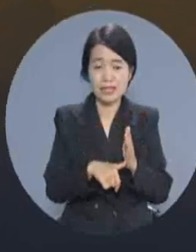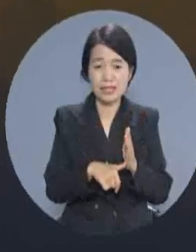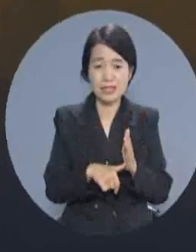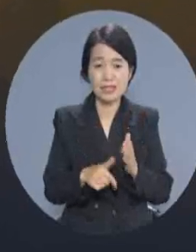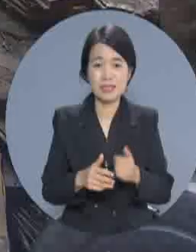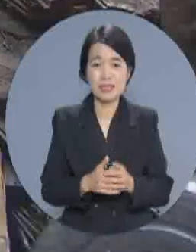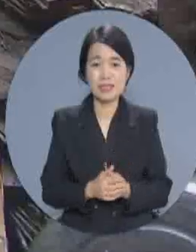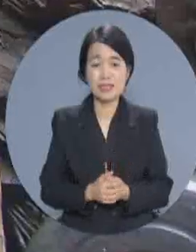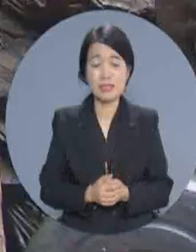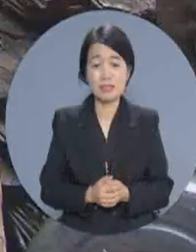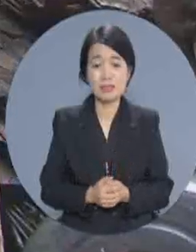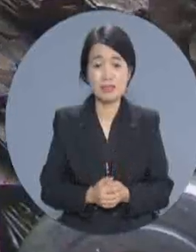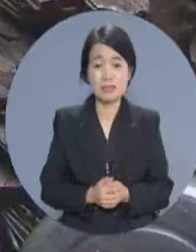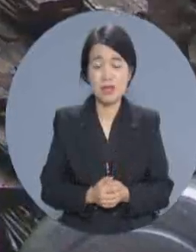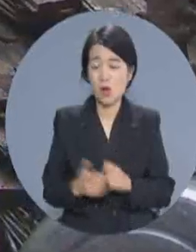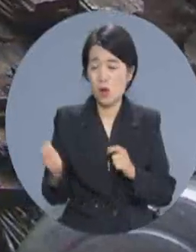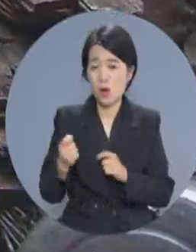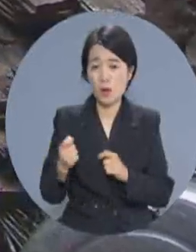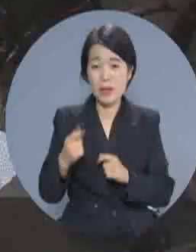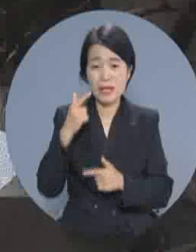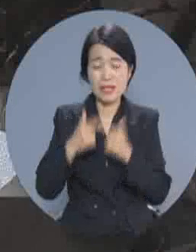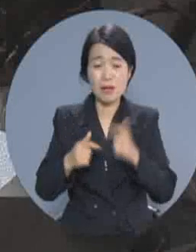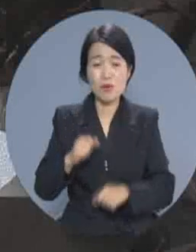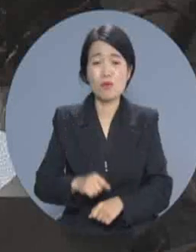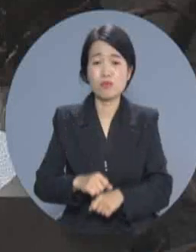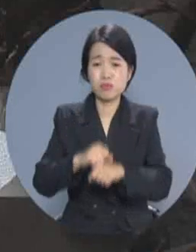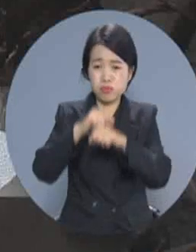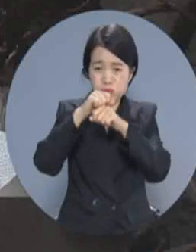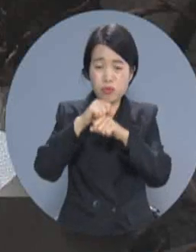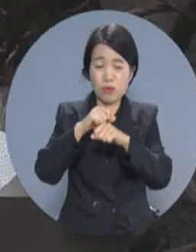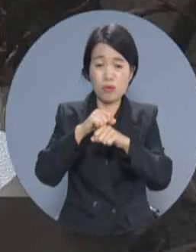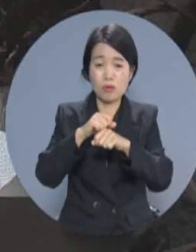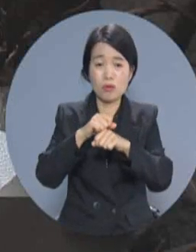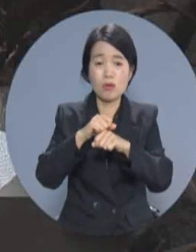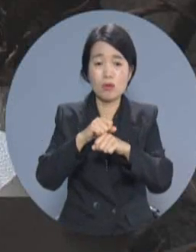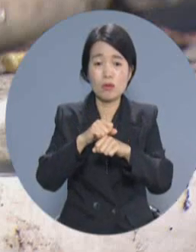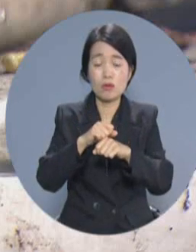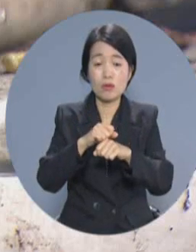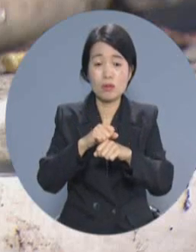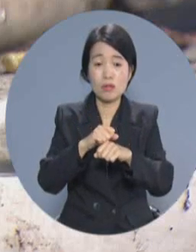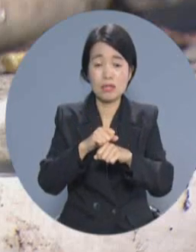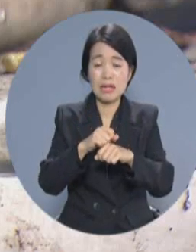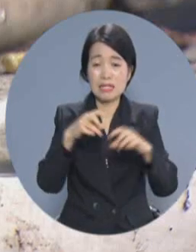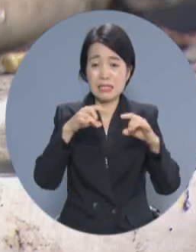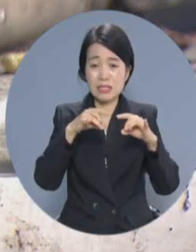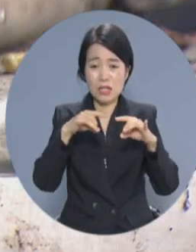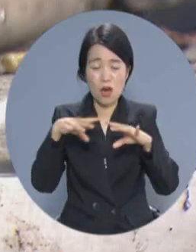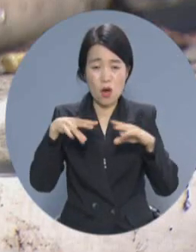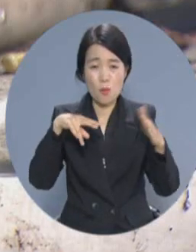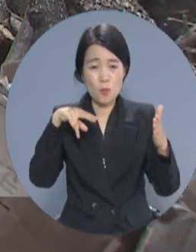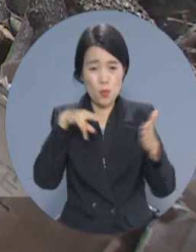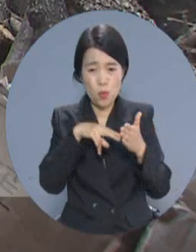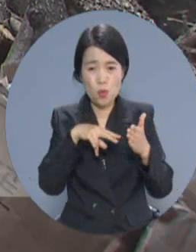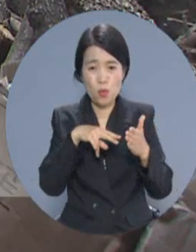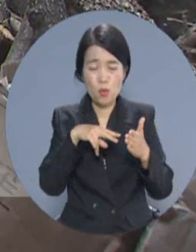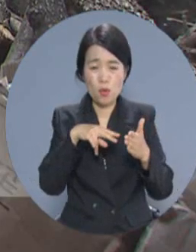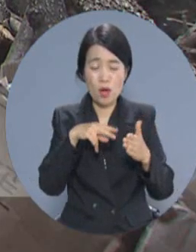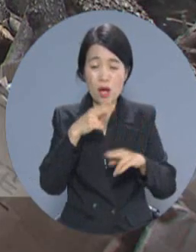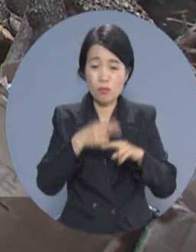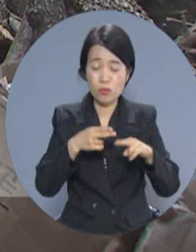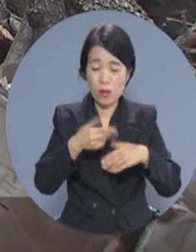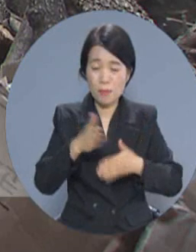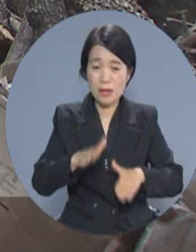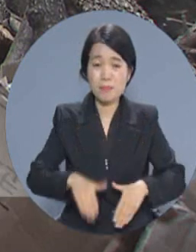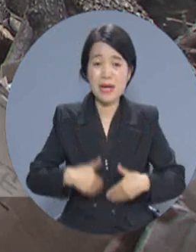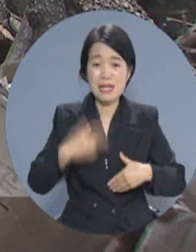된게 잘나면. 바로 옆에는 장작용 잡목이 수북하게 쌓여 있고 전기 콘센트와 부엌만 덮이는 기름